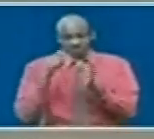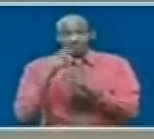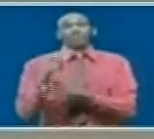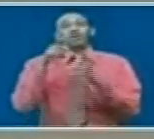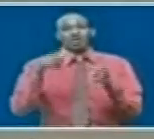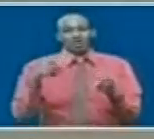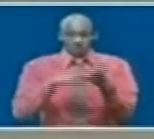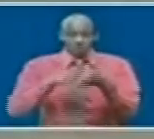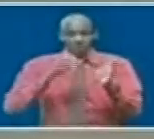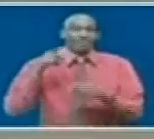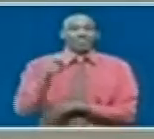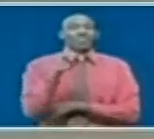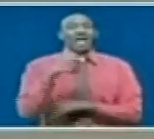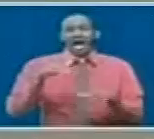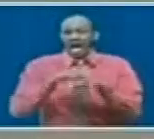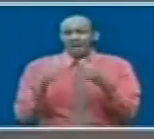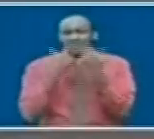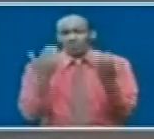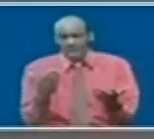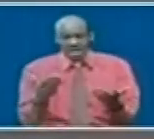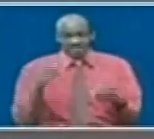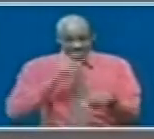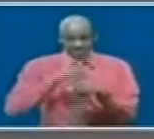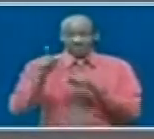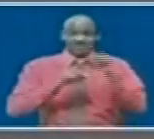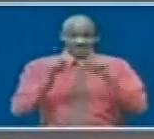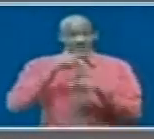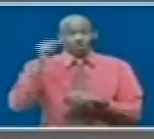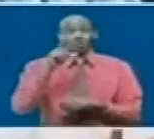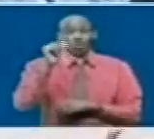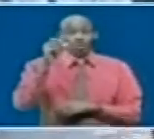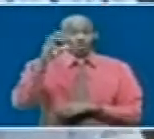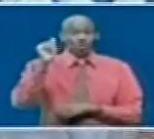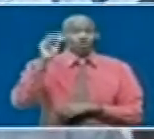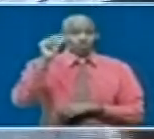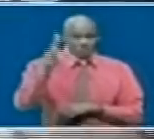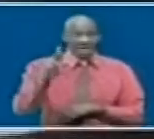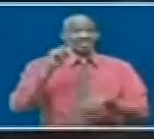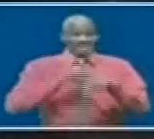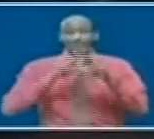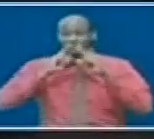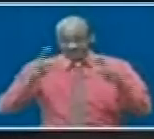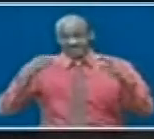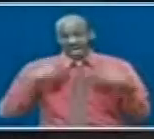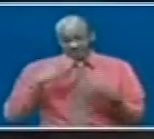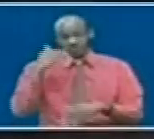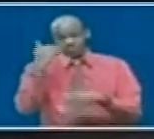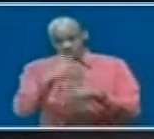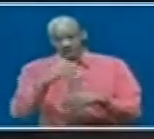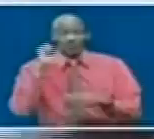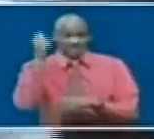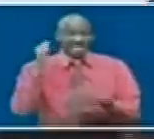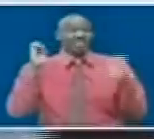yake. Tukio hilo lilitokea katika eneo la Kibisa alipokuwa safarini kuelekea Lodwar baada ya mkutano wa amani uliofanyika kwenye mpaka wa Kenya na